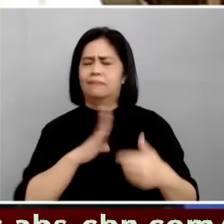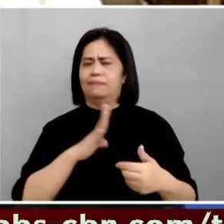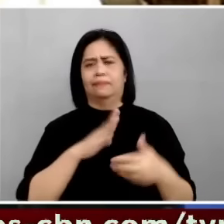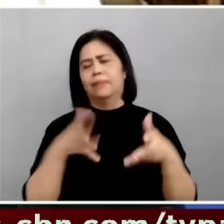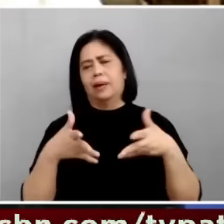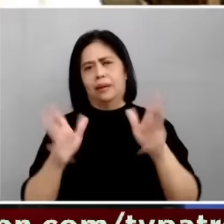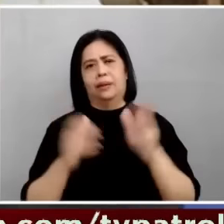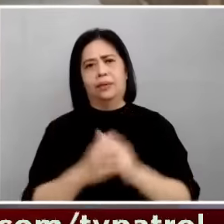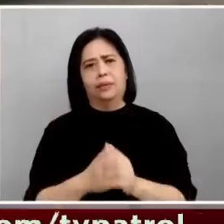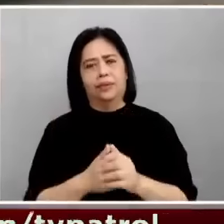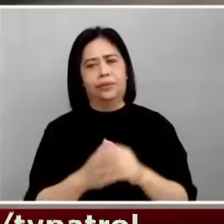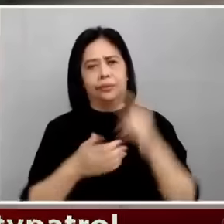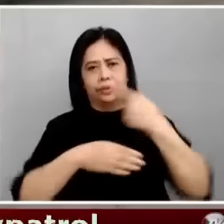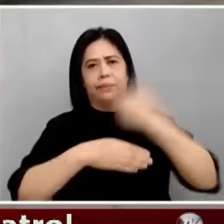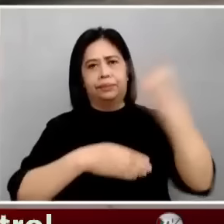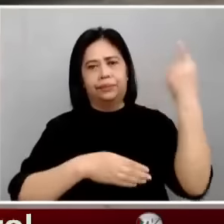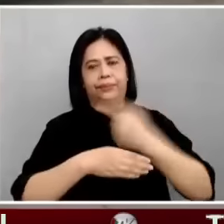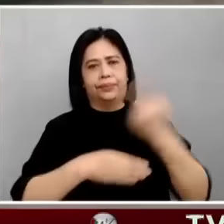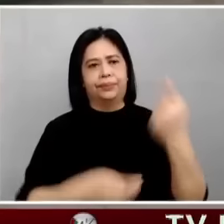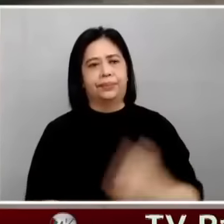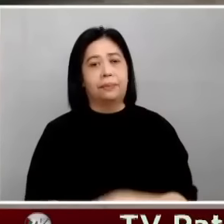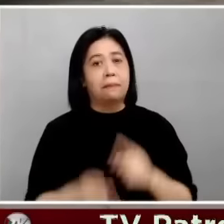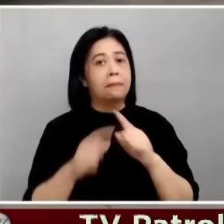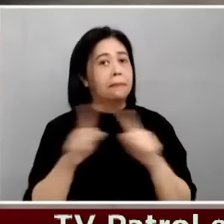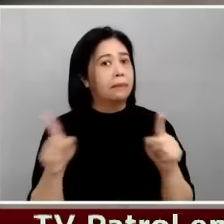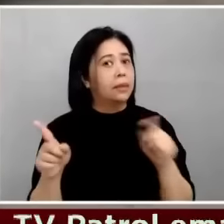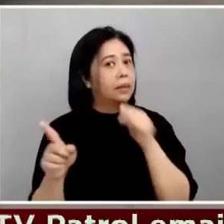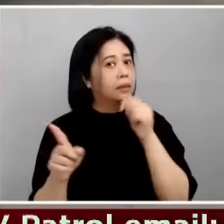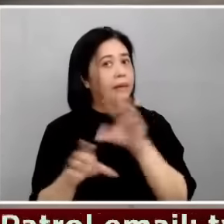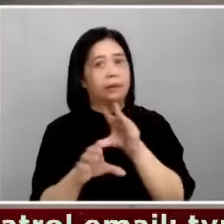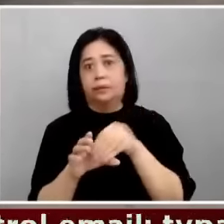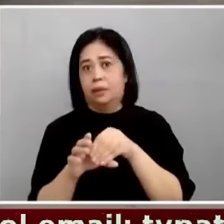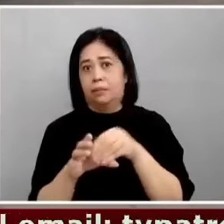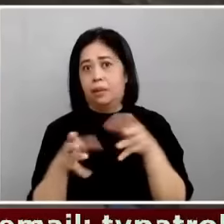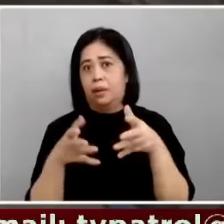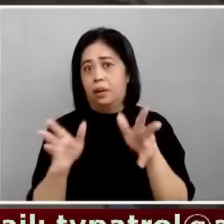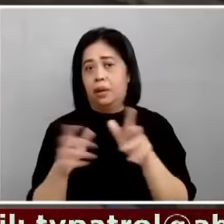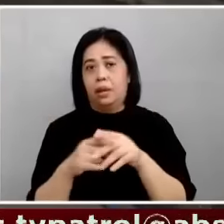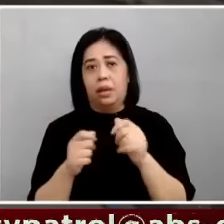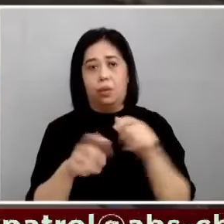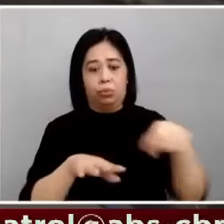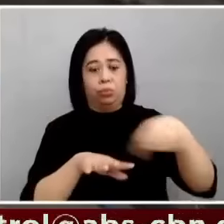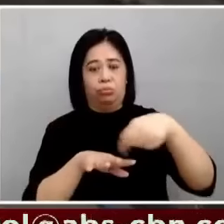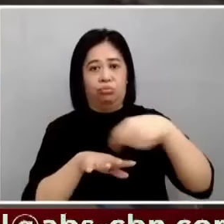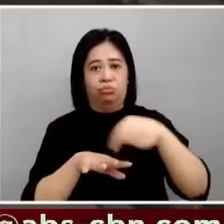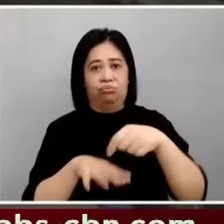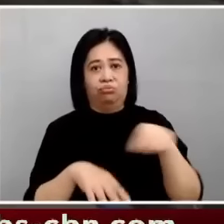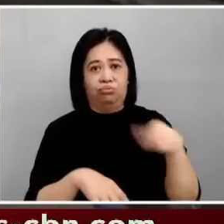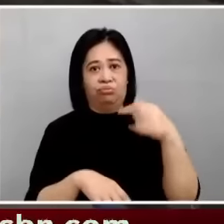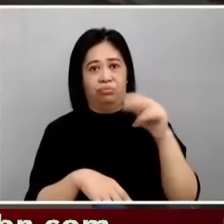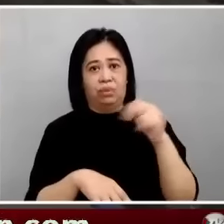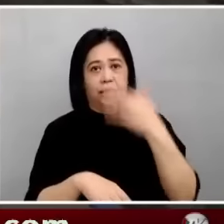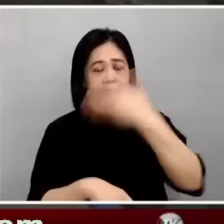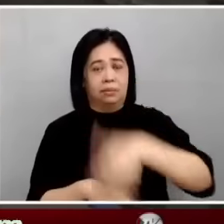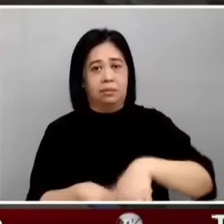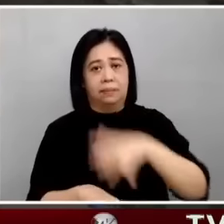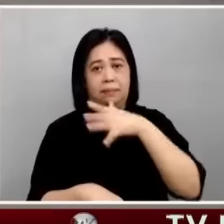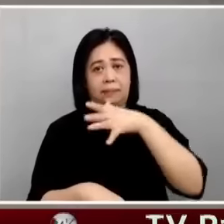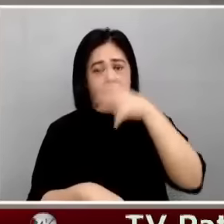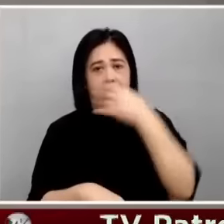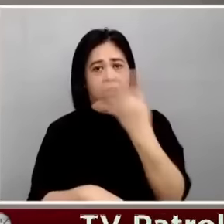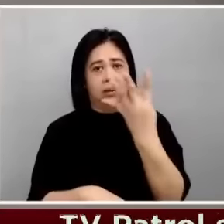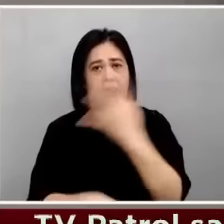yun nung ating checkpoint doon. Pero hindi kasama sa papayagan ng manikurista na si Gina, single parent, 4 ang